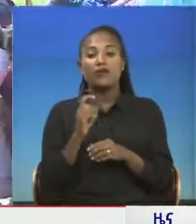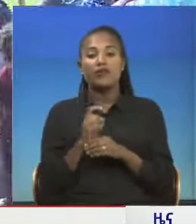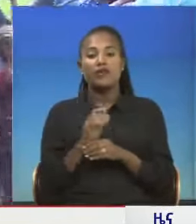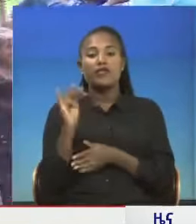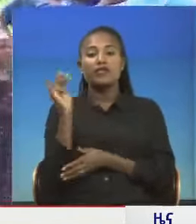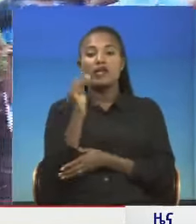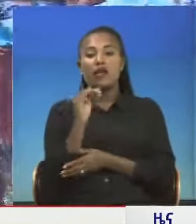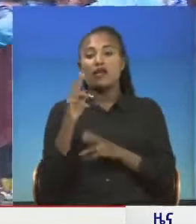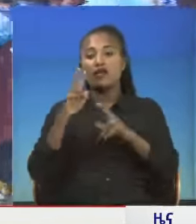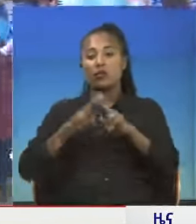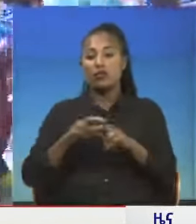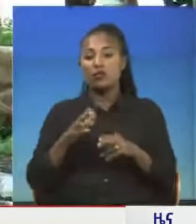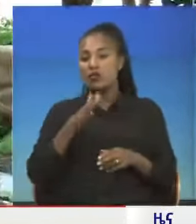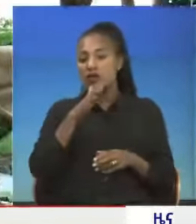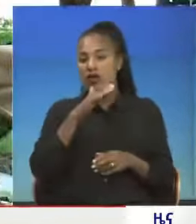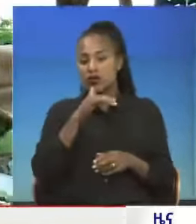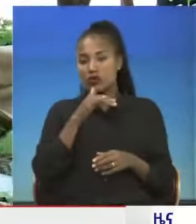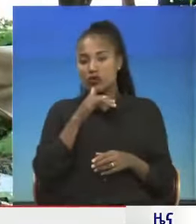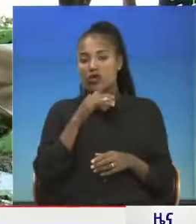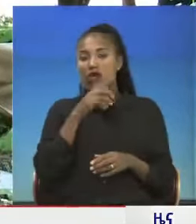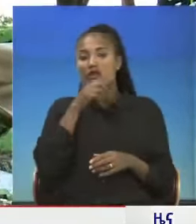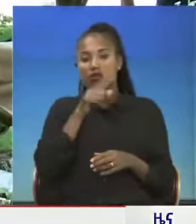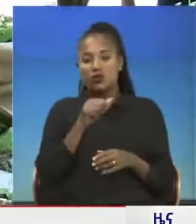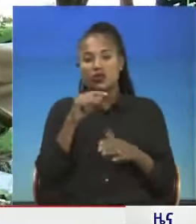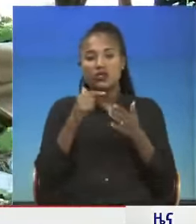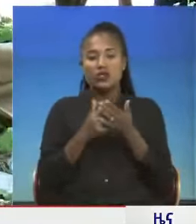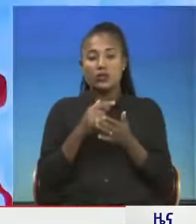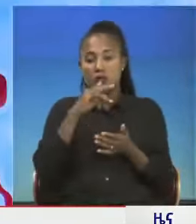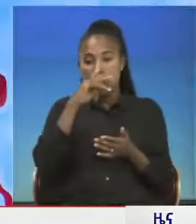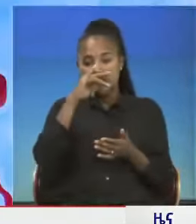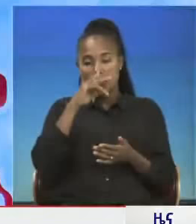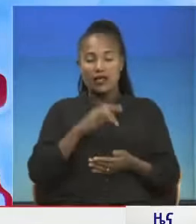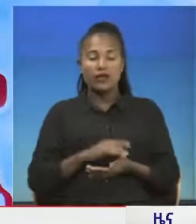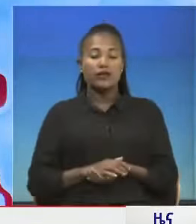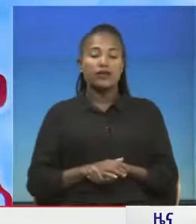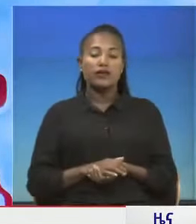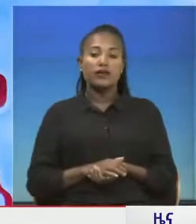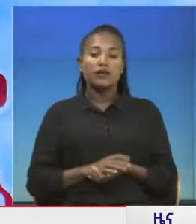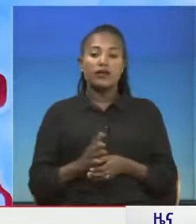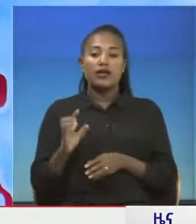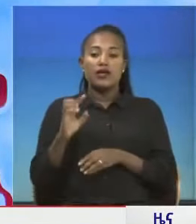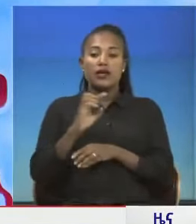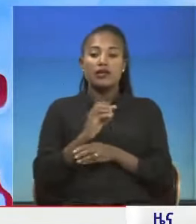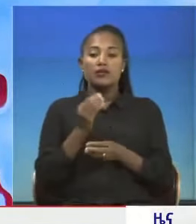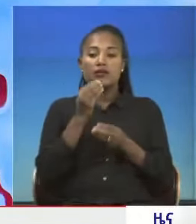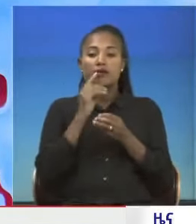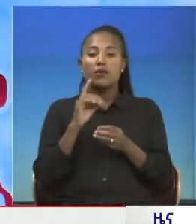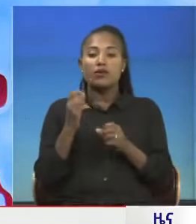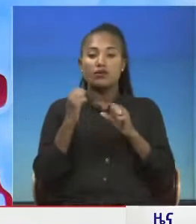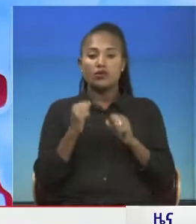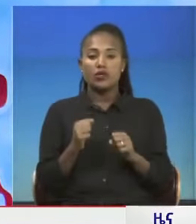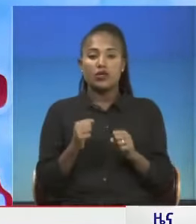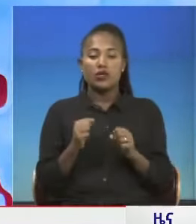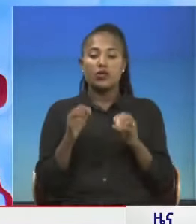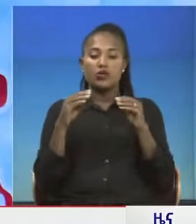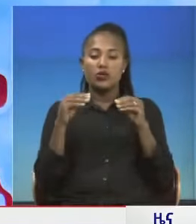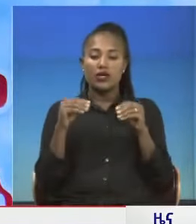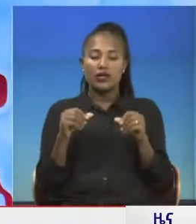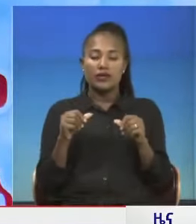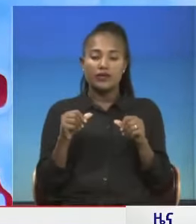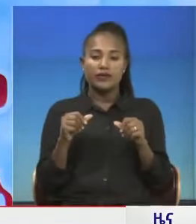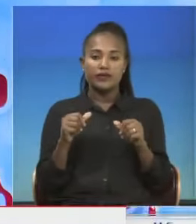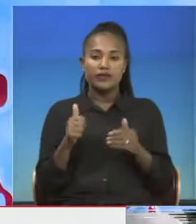የሚሆን በጫካ ለተጠለሉ እናቶች፣ አዛውንቶች እንዲሁም ህጻናት የለት ጉርስ ሊሆን የሚችል